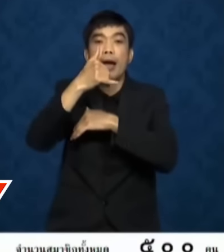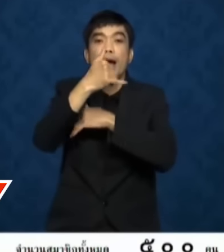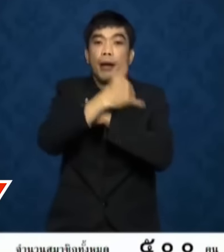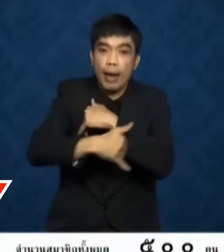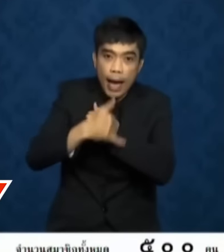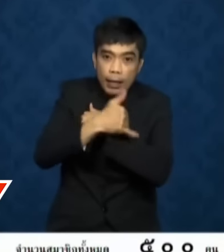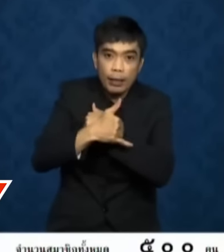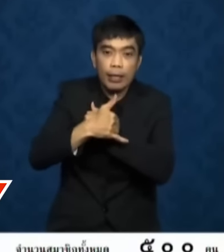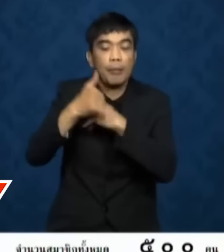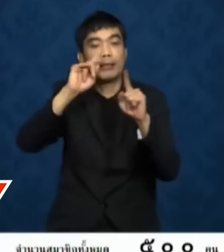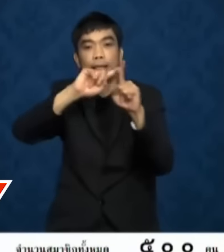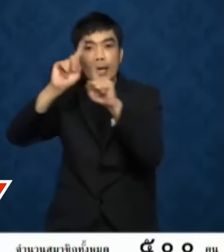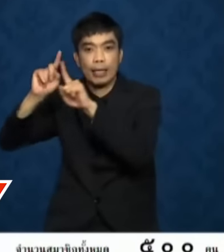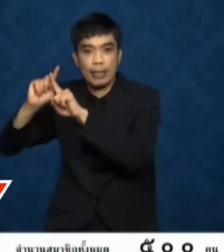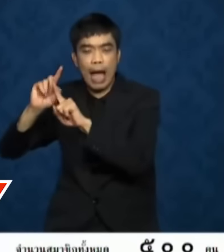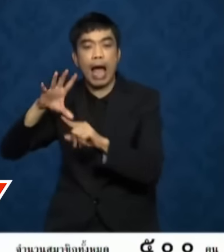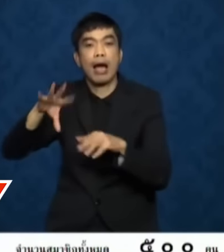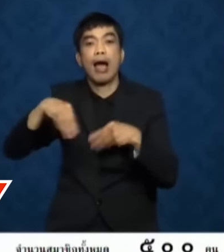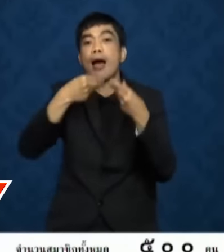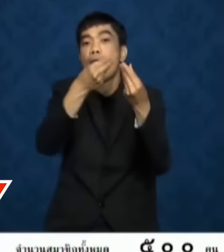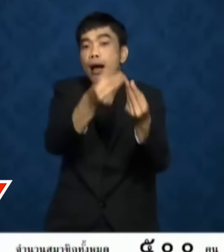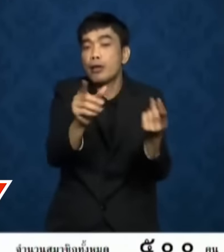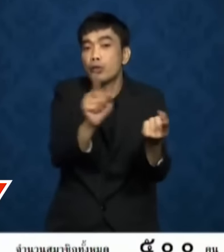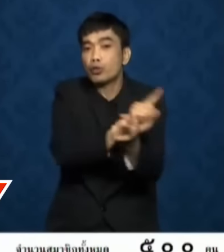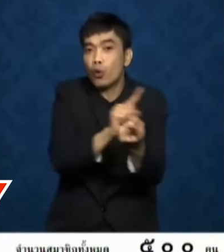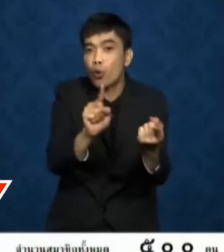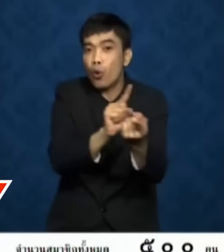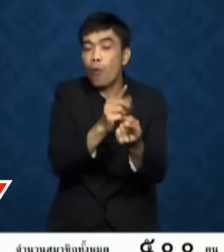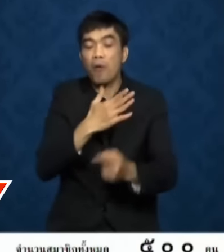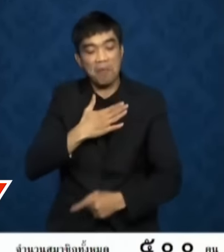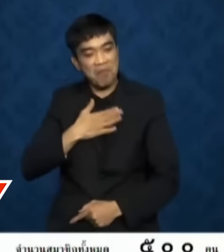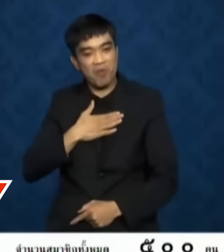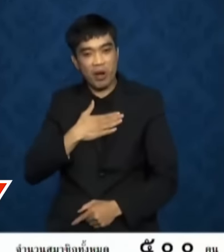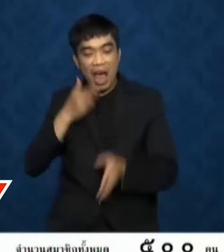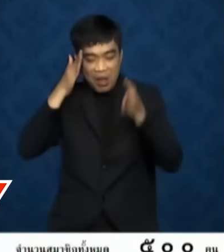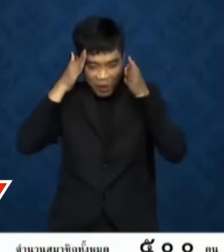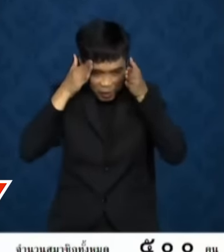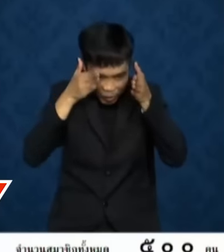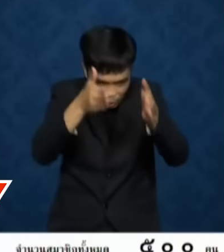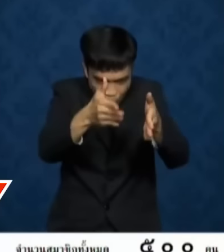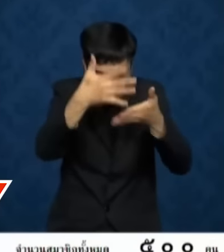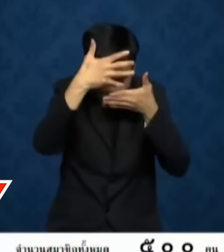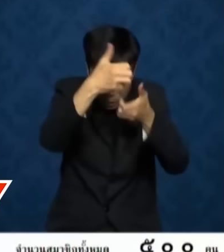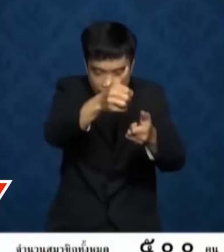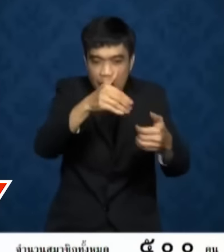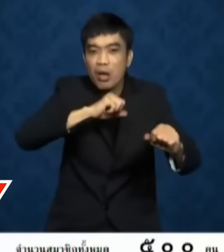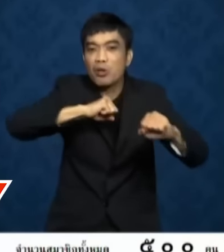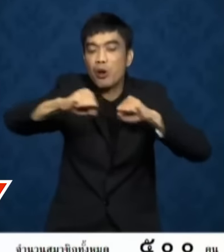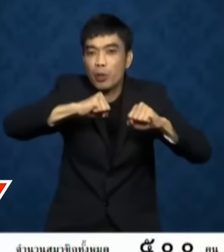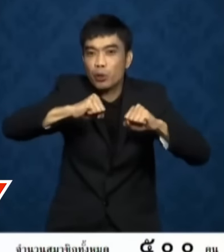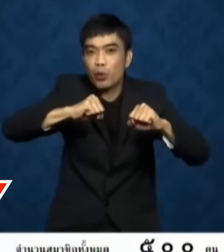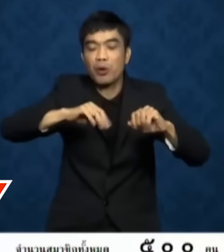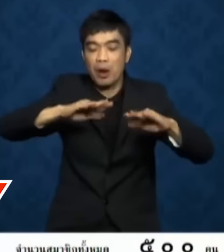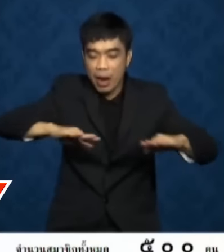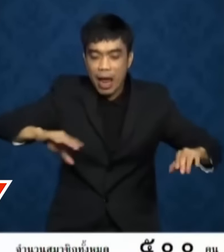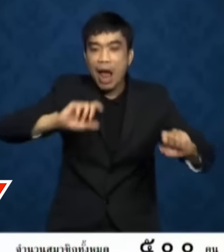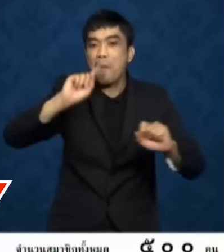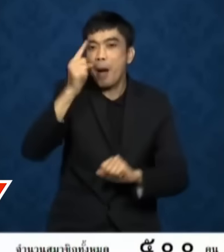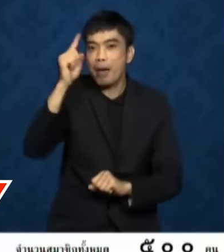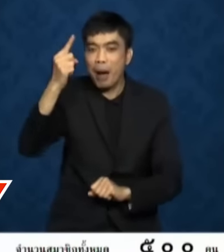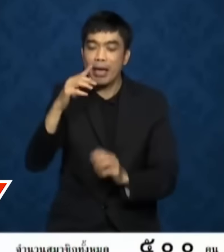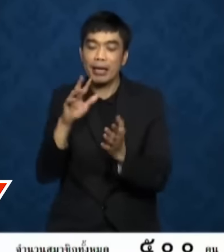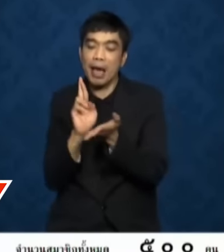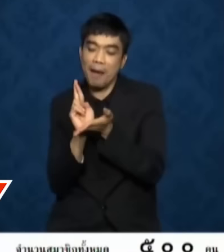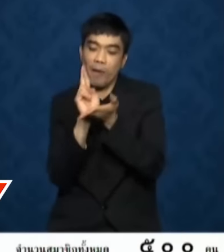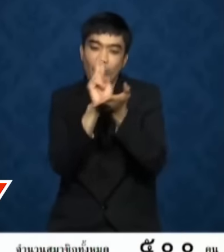พยายามในการทำให้สังคมคิดว่าตนเองนั้นให้ความสำคัญกับเยาวชนหรือว่าคนรุ่นใหม่โดยการชื่นชมโดยการให้รางวั